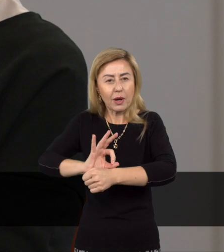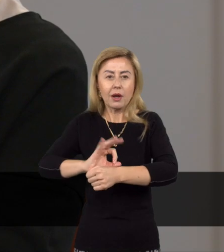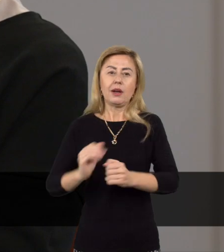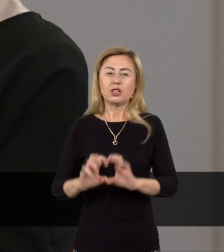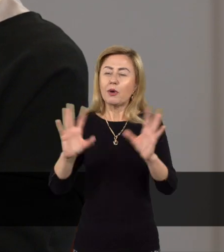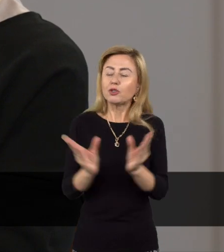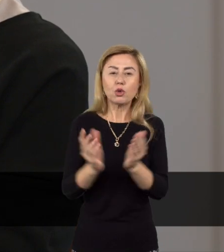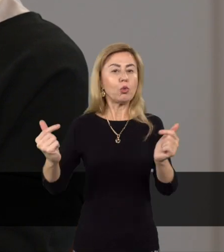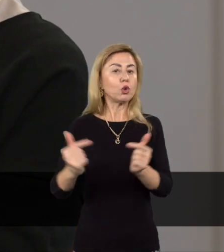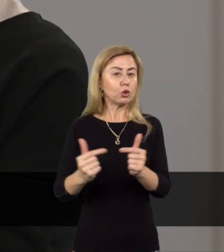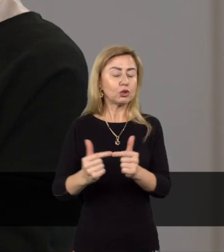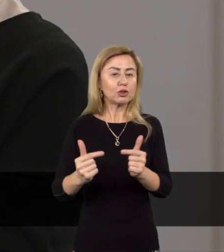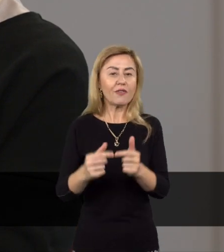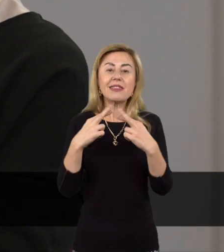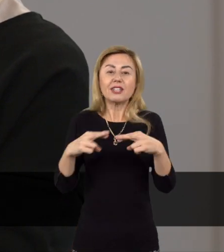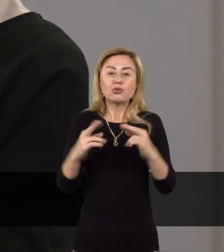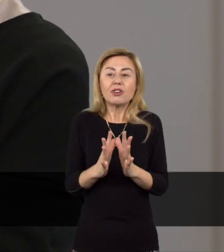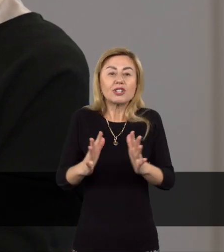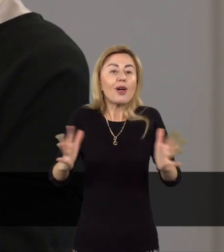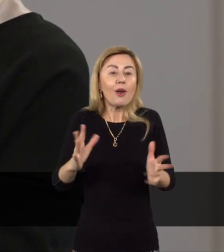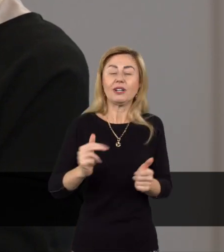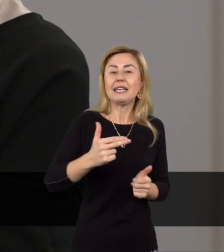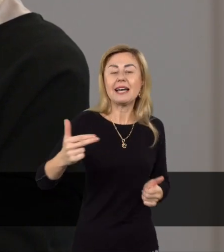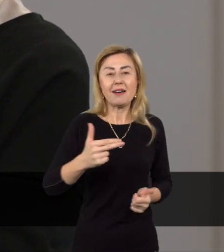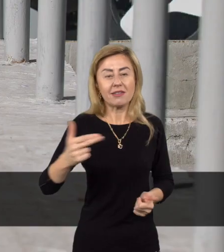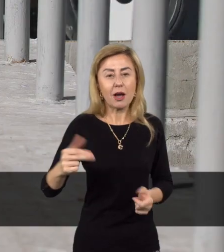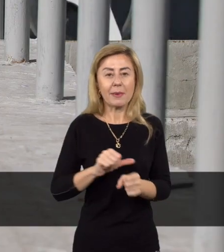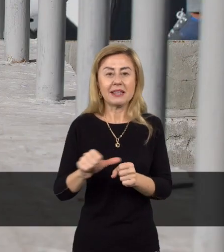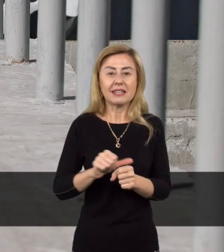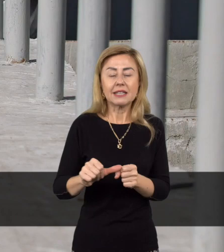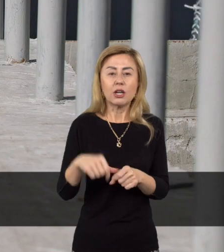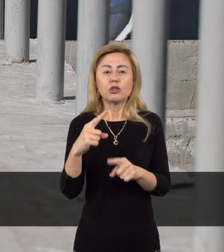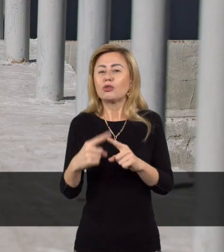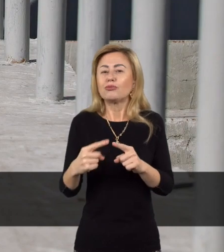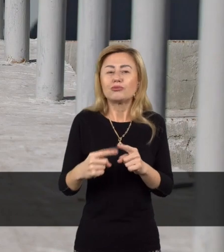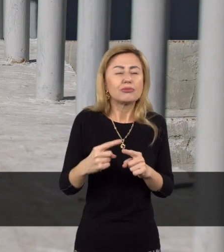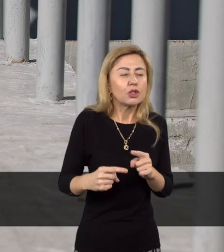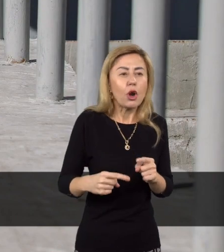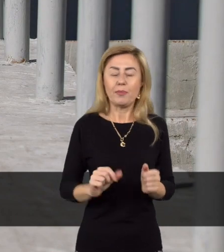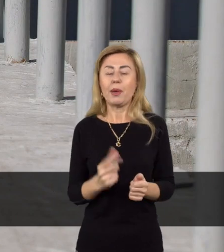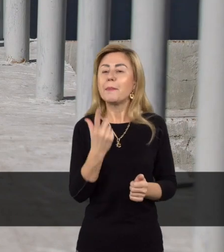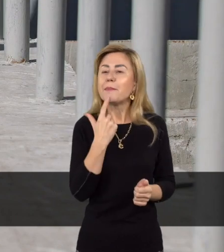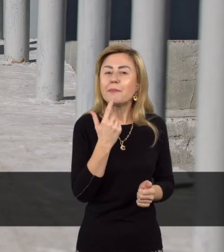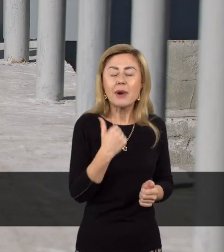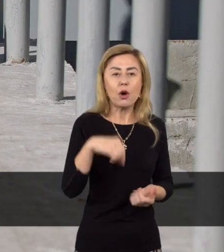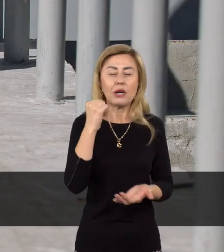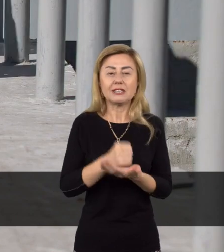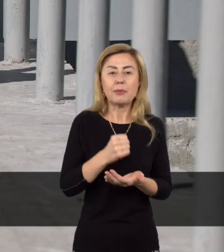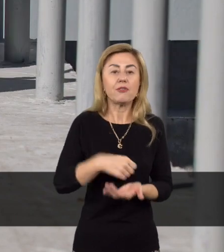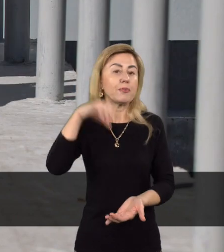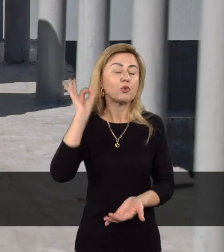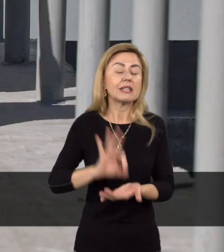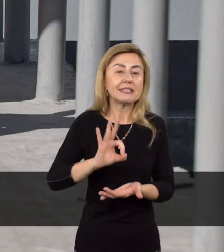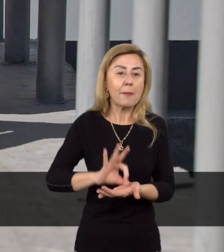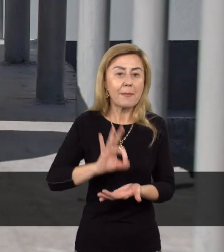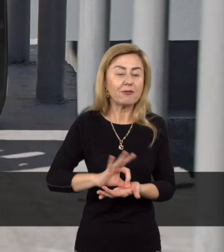uniwersalnym może być pojmowane bardzo szeroko. Od zupełnie drobnej inicjatywy, na przykład jak